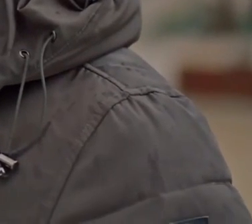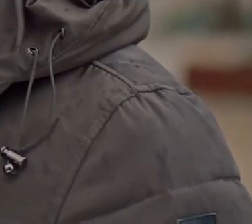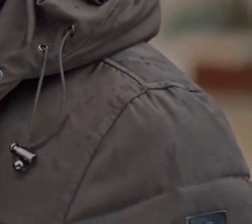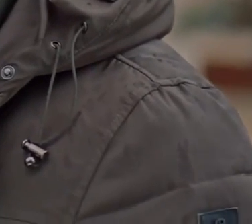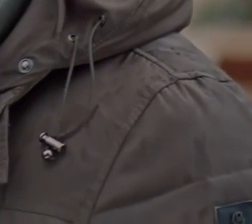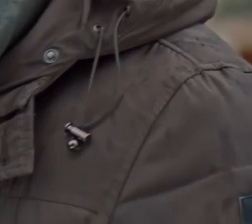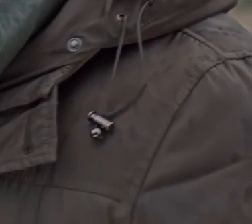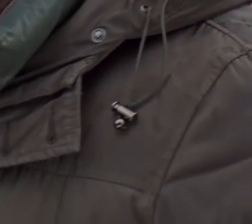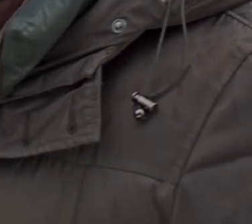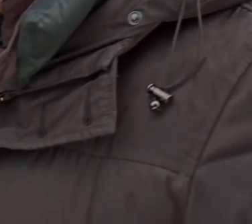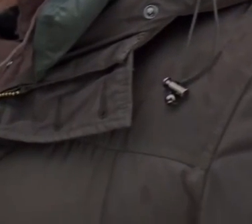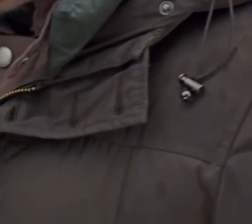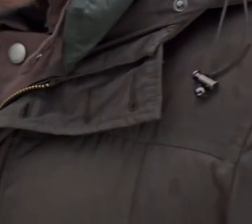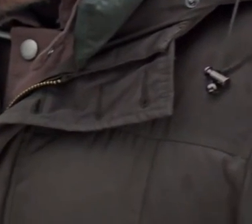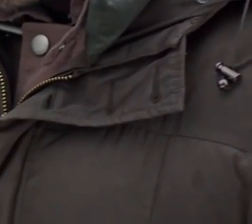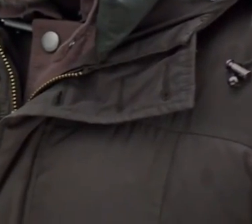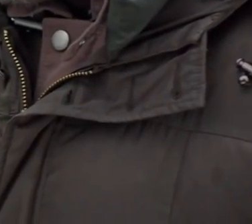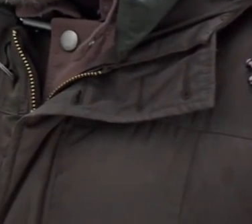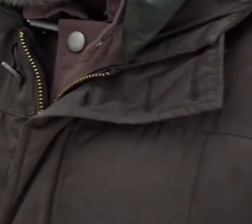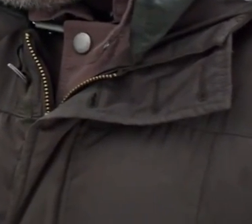Nalan'ın gözleri dolu dolu olmuş.